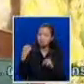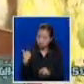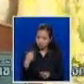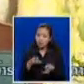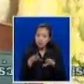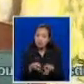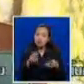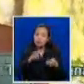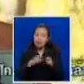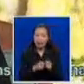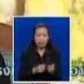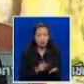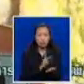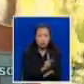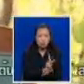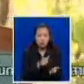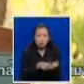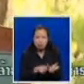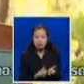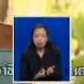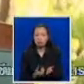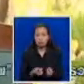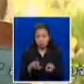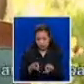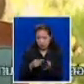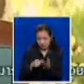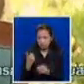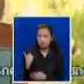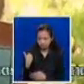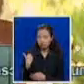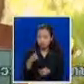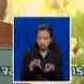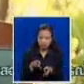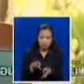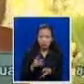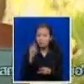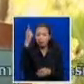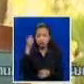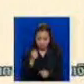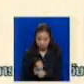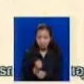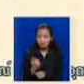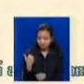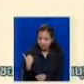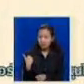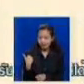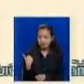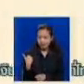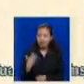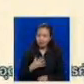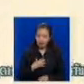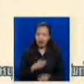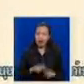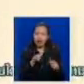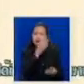ไขปัญหาหนี้สินเอ่อเพิ่มขึ้นมาอีกหรือเปล่าหรือว่ามีแนวทางแก้ไขอะไรใหม่ๆขึ้นมาอีกตหรือเปล่าคะจะให้ครเราอยู่อย่าง